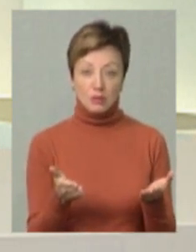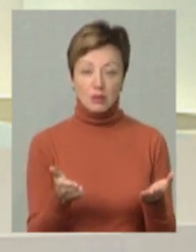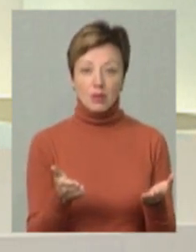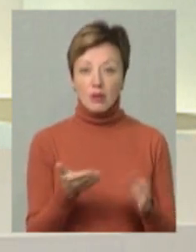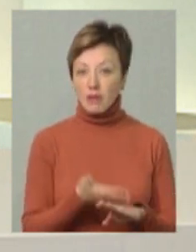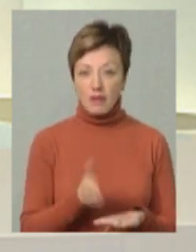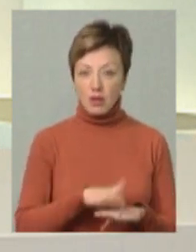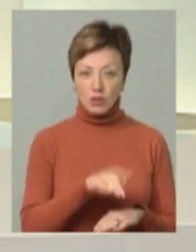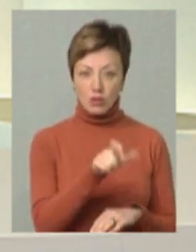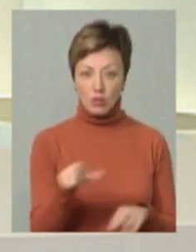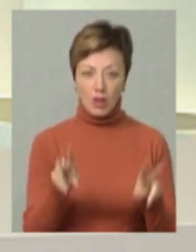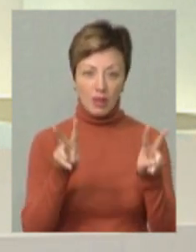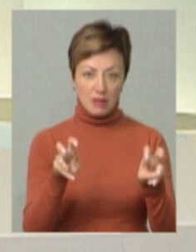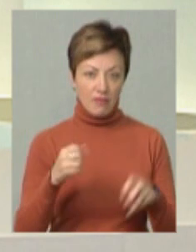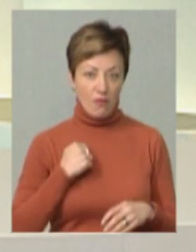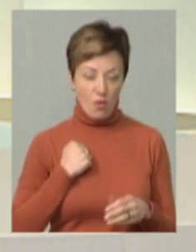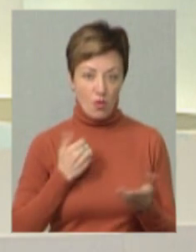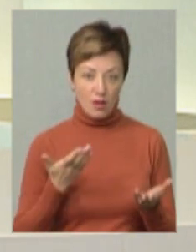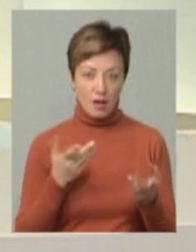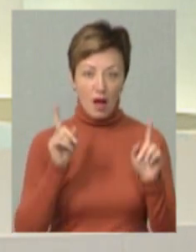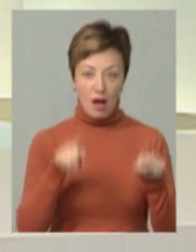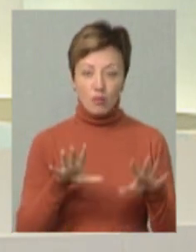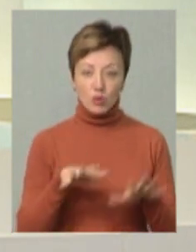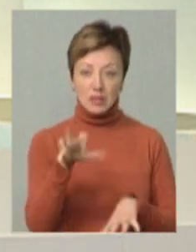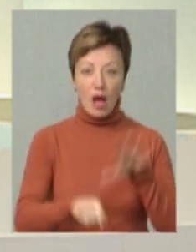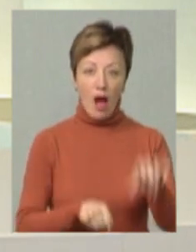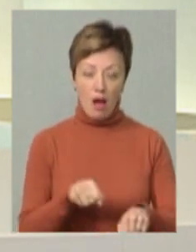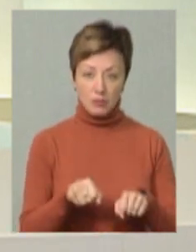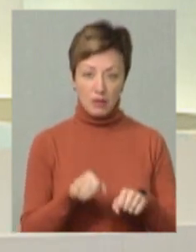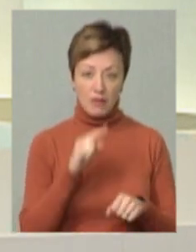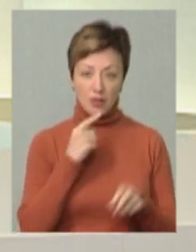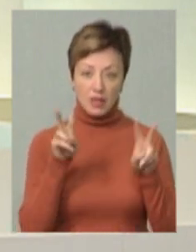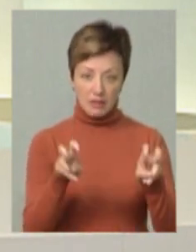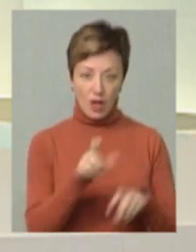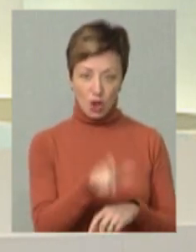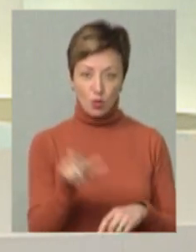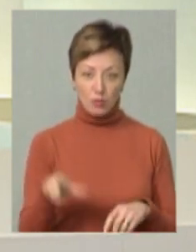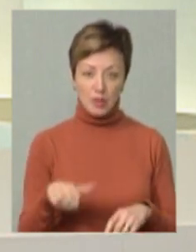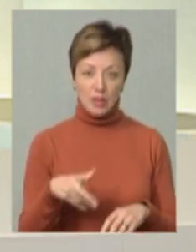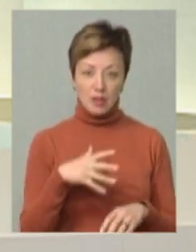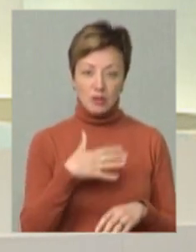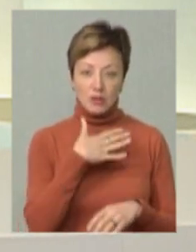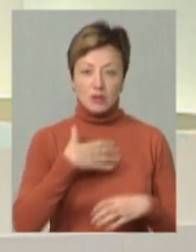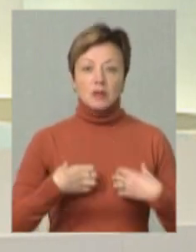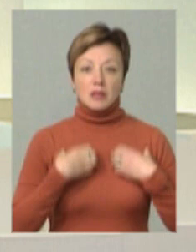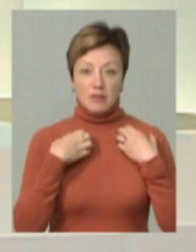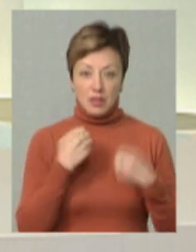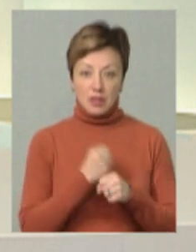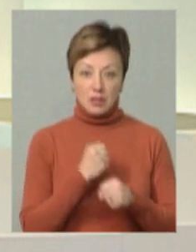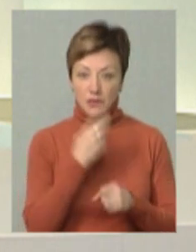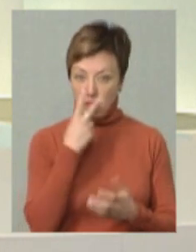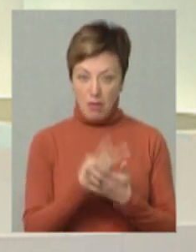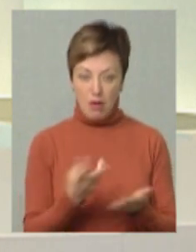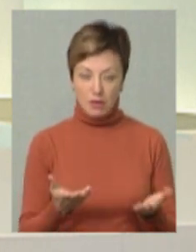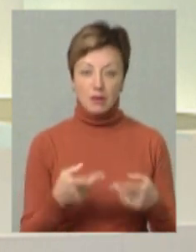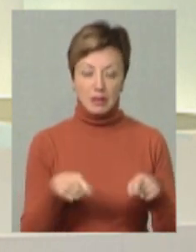важко людей назвати воїнів, нехай вони будуть загарбниками, важко назвати людьми після того звірства, яке ми бачимо.